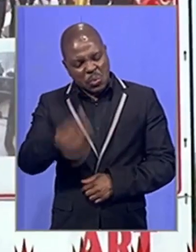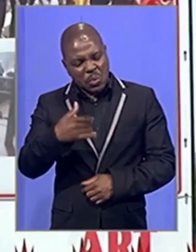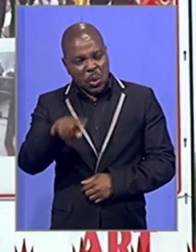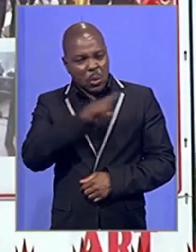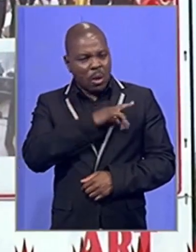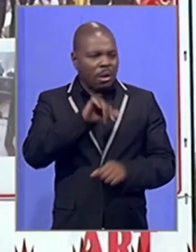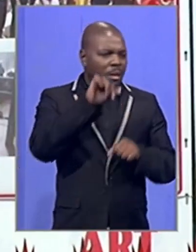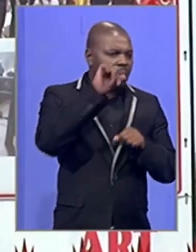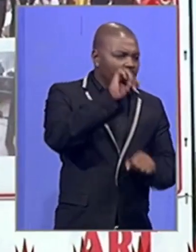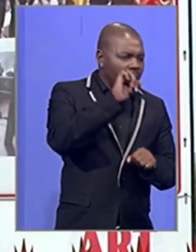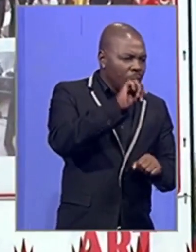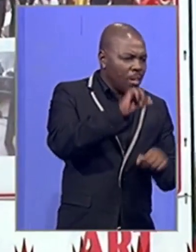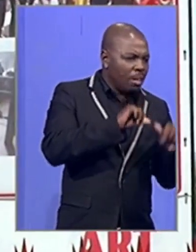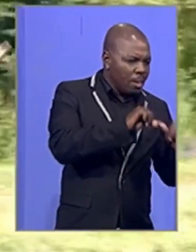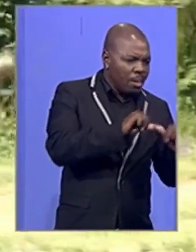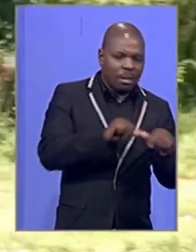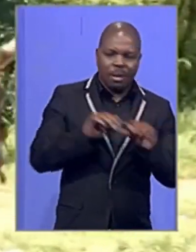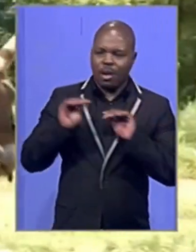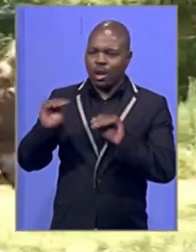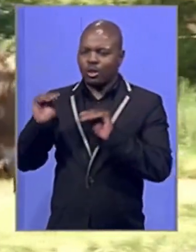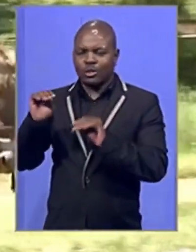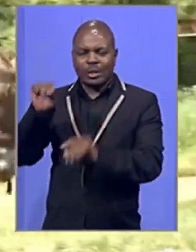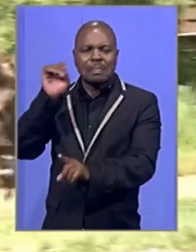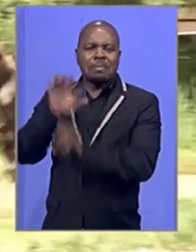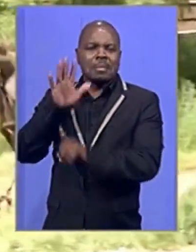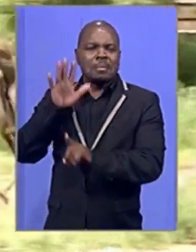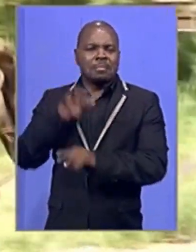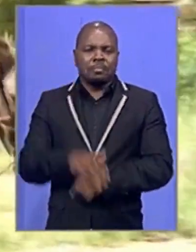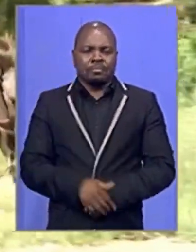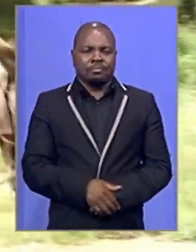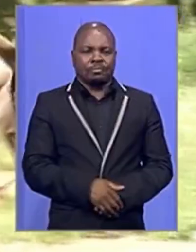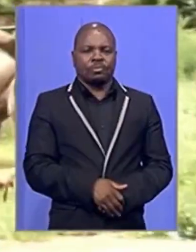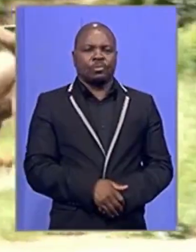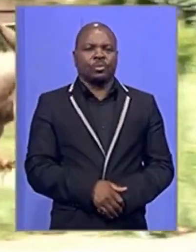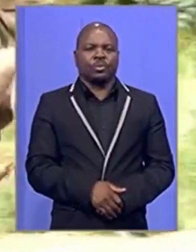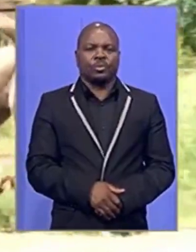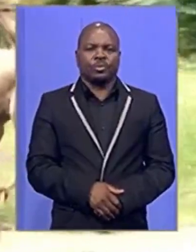ditshupetso tse di kgoreletsa dithuto. Ke Tebogo Phakedi wa dikgang tsa SABC mo Lehurutse.